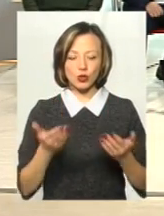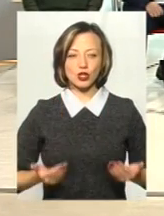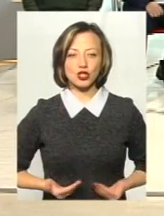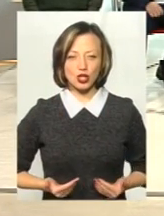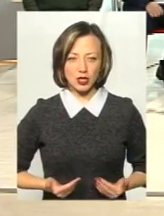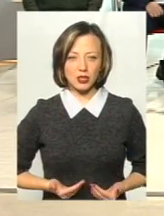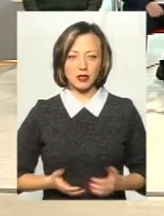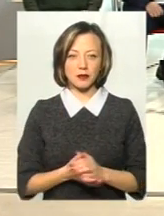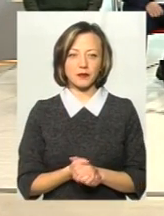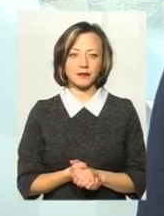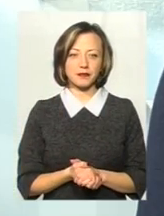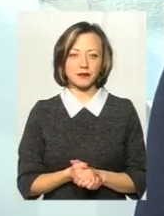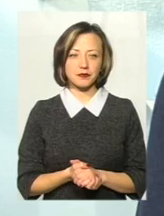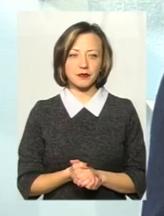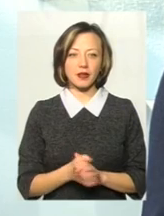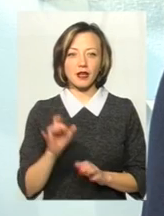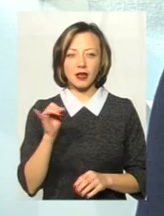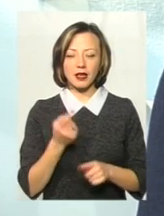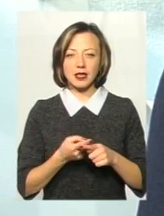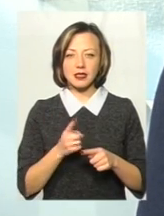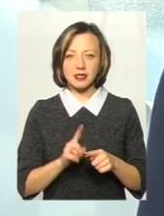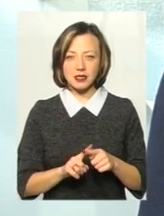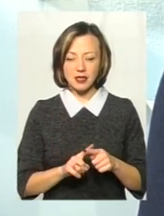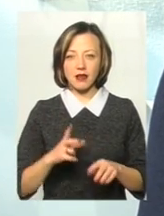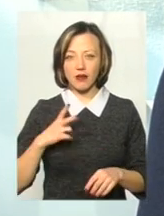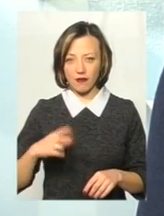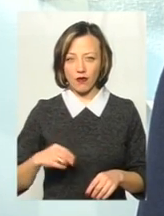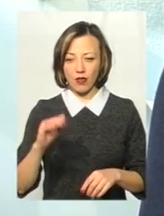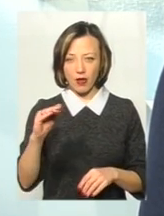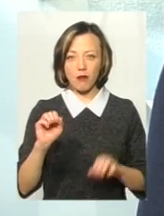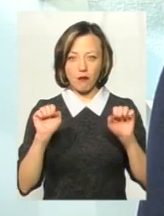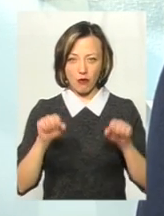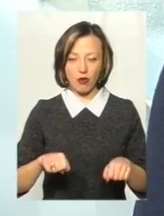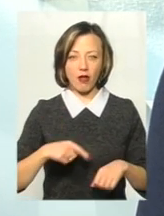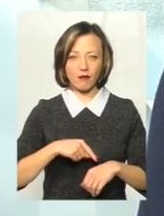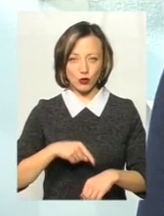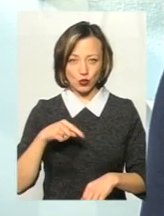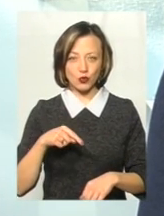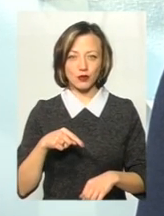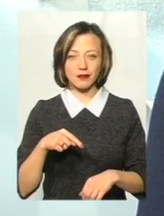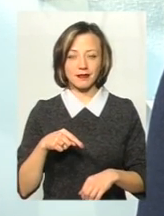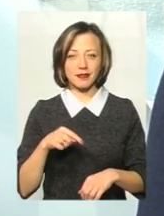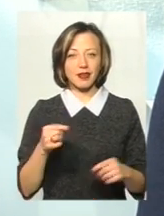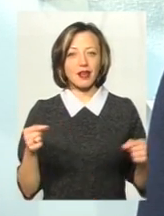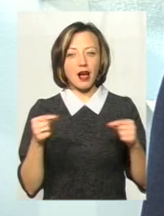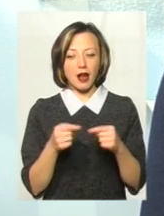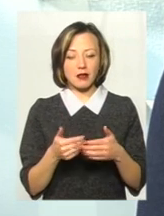жити. І це вона могла це відчути. Вона от якраз